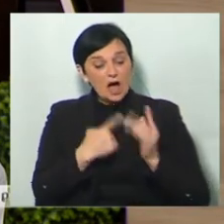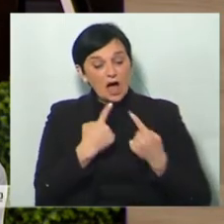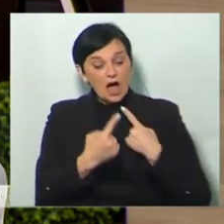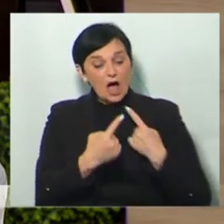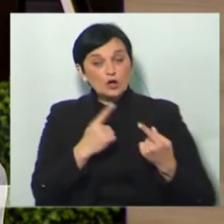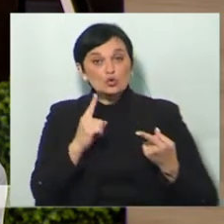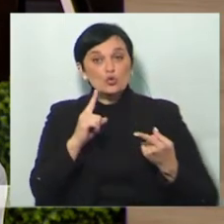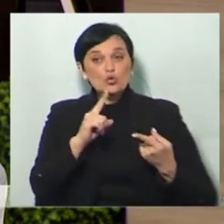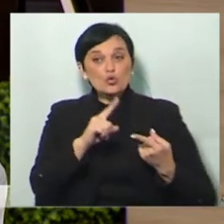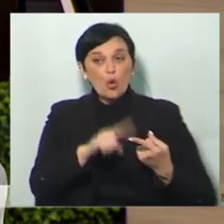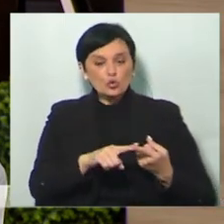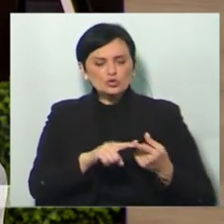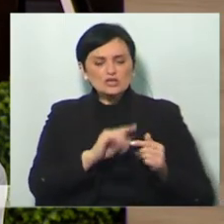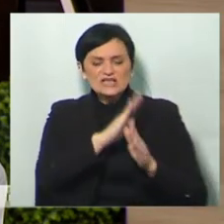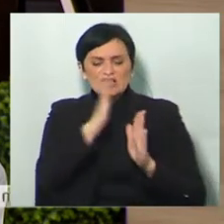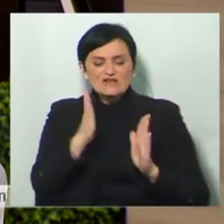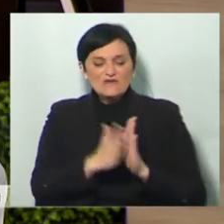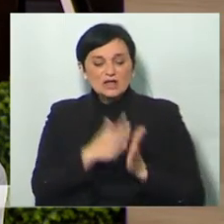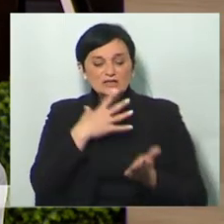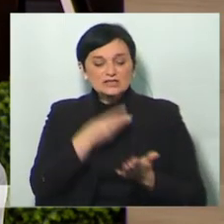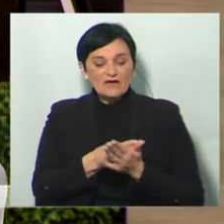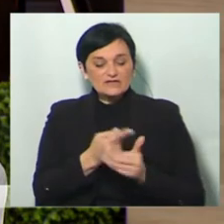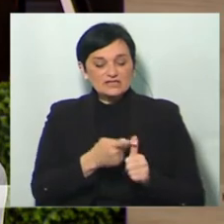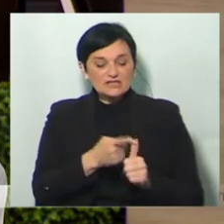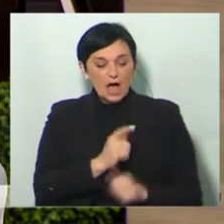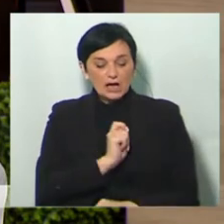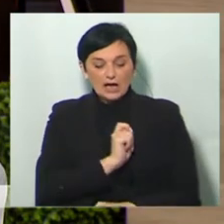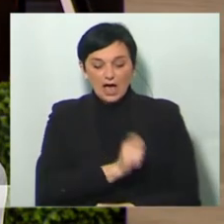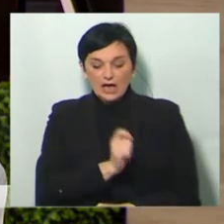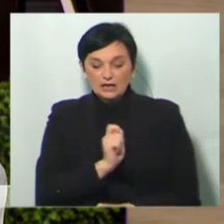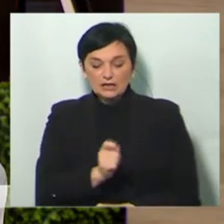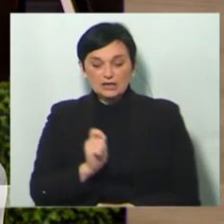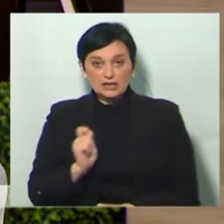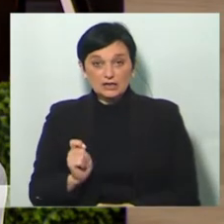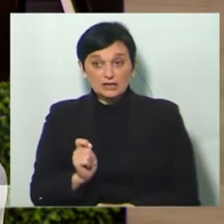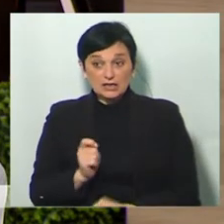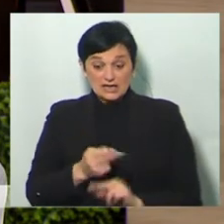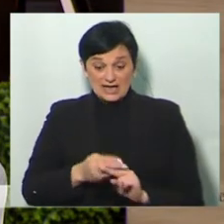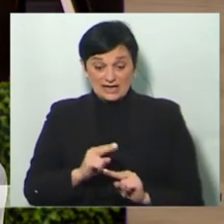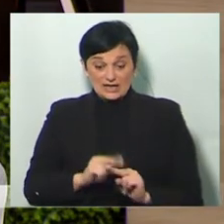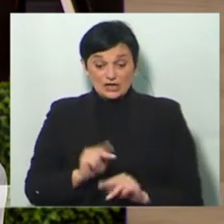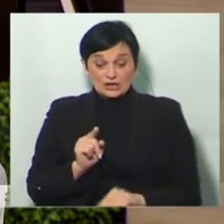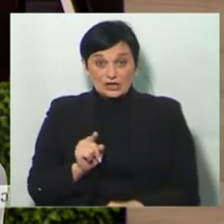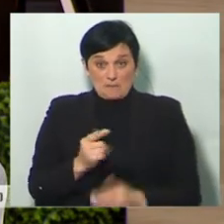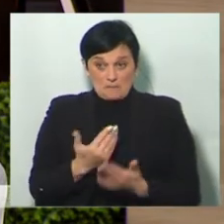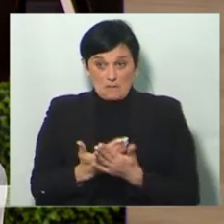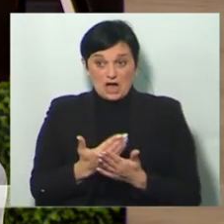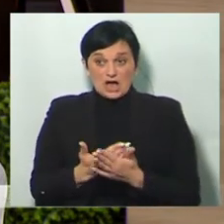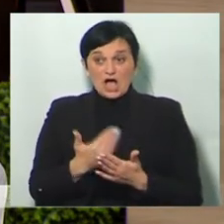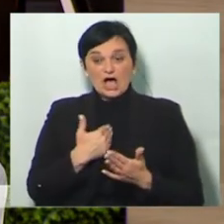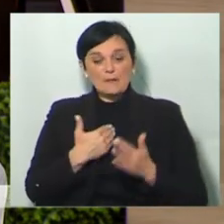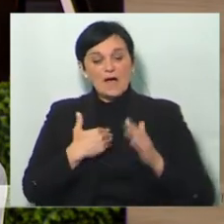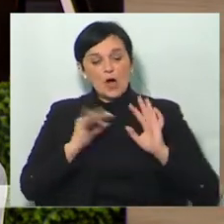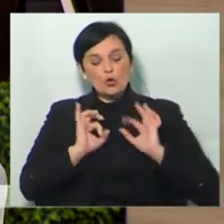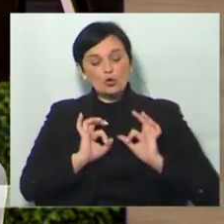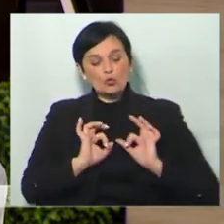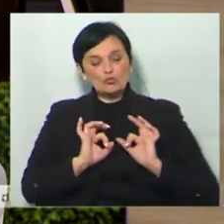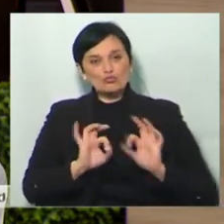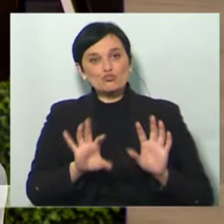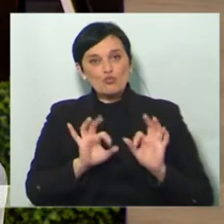შეძლების დაგვარად ყველაფერს თავის სახელი. Ის მომენტი, რომ მე მოვყვე, ვთქვათ,